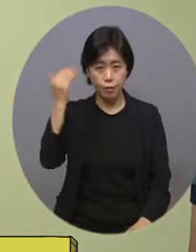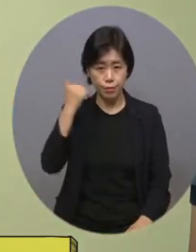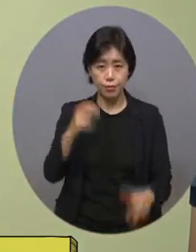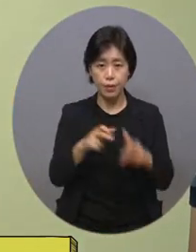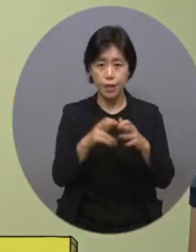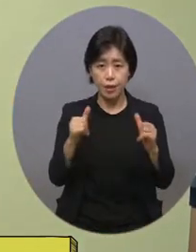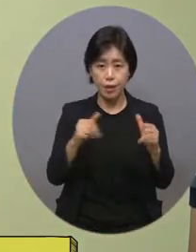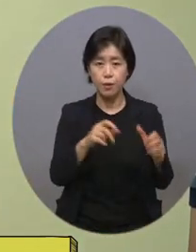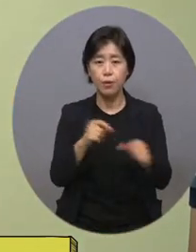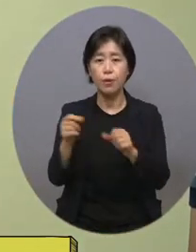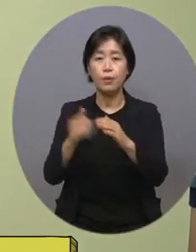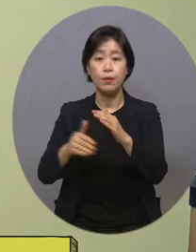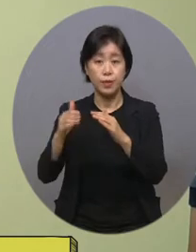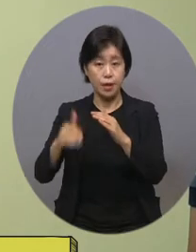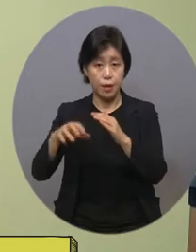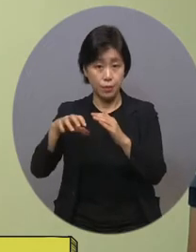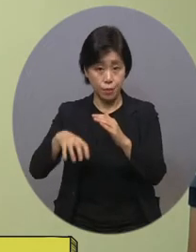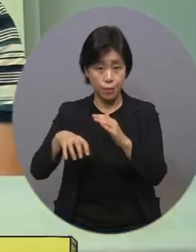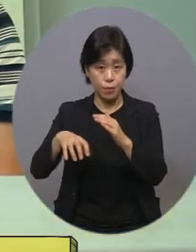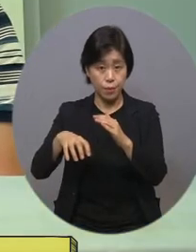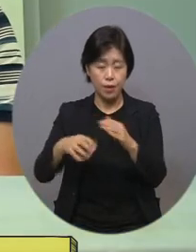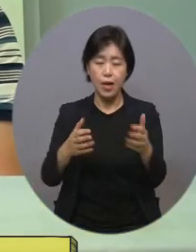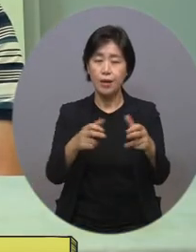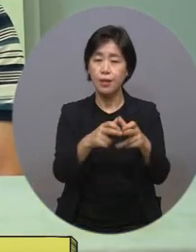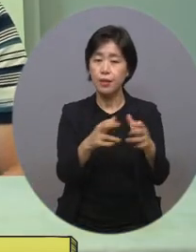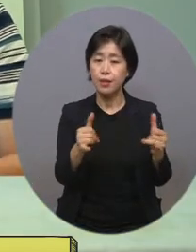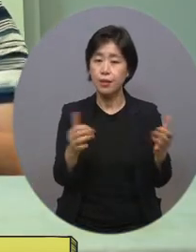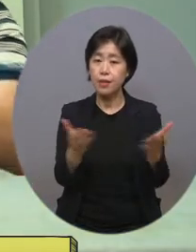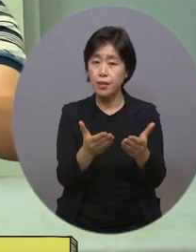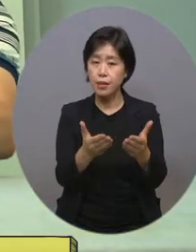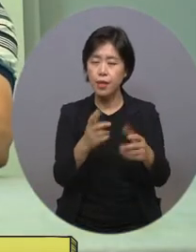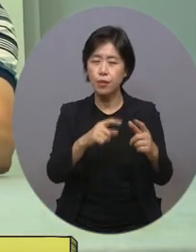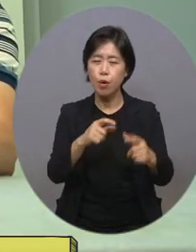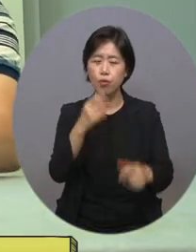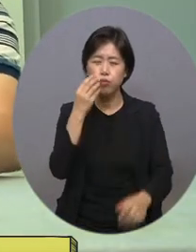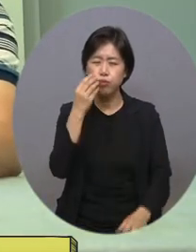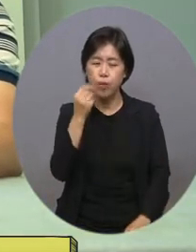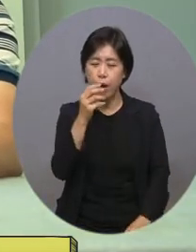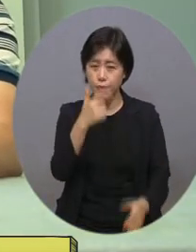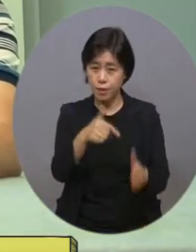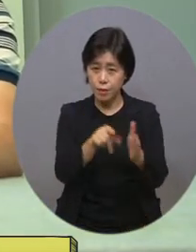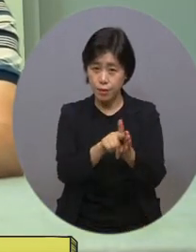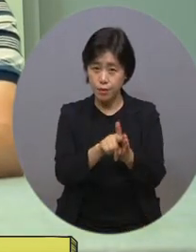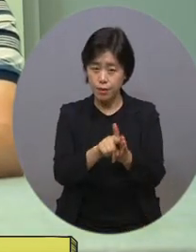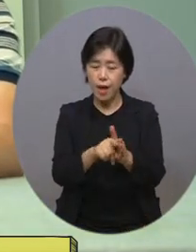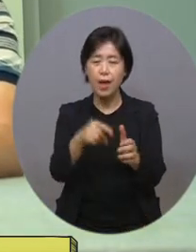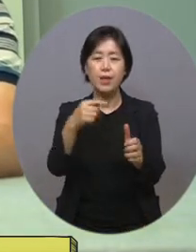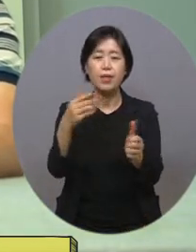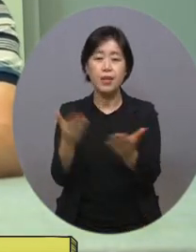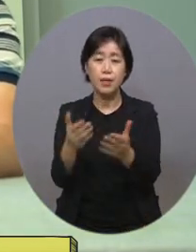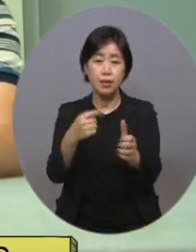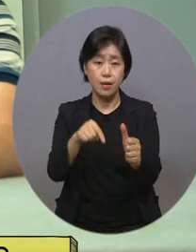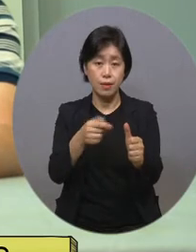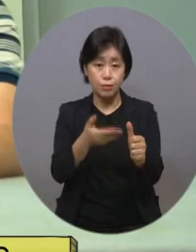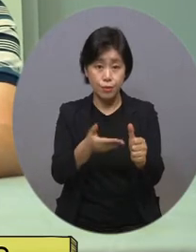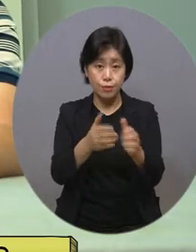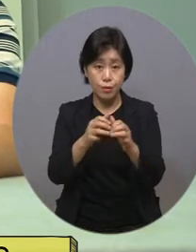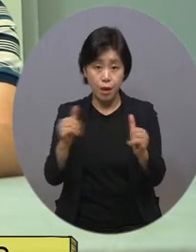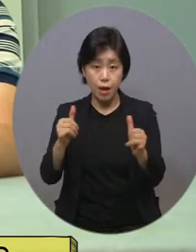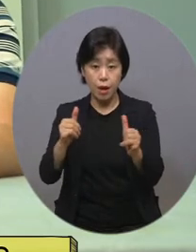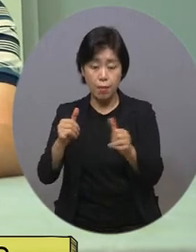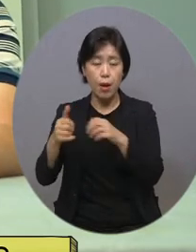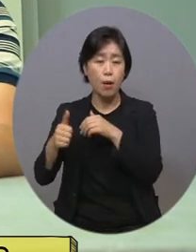고용공단에서 예. 지금 이렇게 장애인분들이 일하기가 더 수월하실 예, 수 있도록 이렇게 예. 지도해 주시는 지도자분들도 계시는데 예. 그거